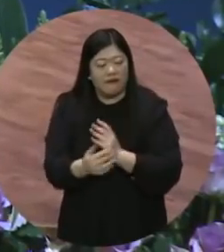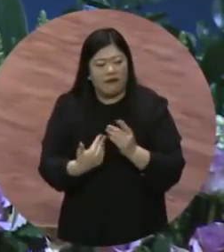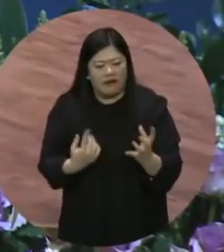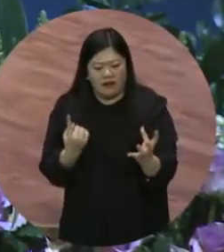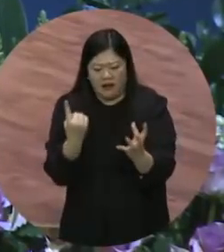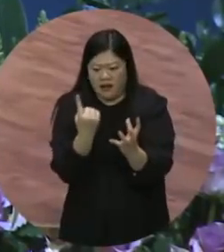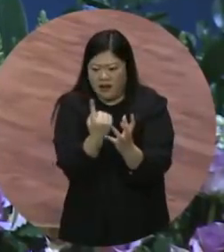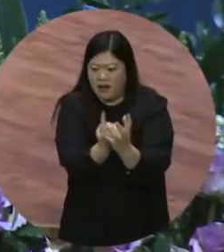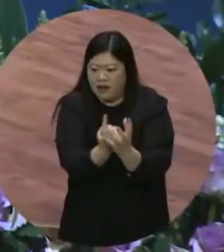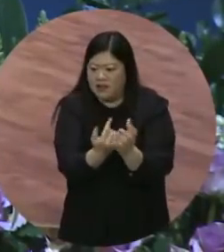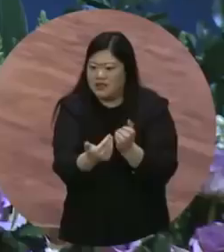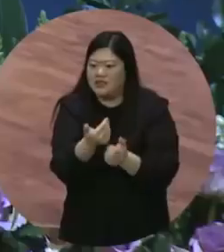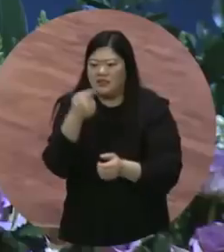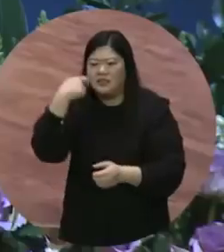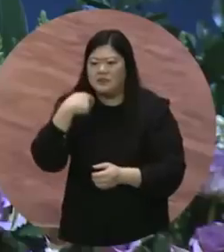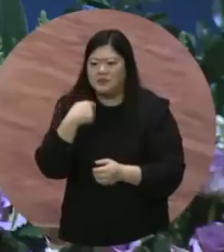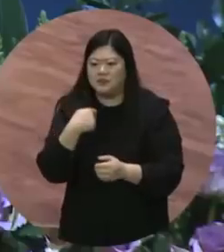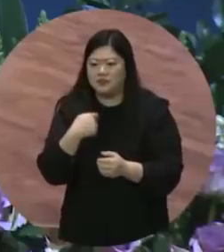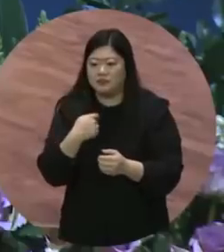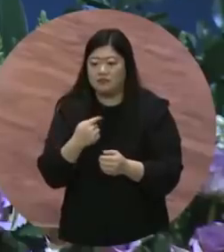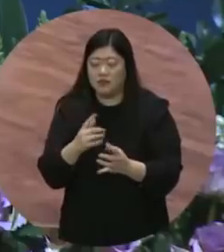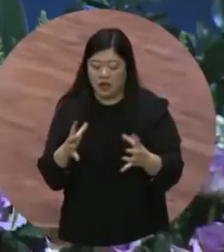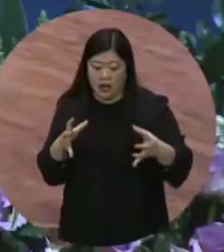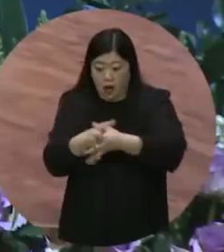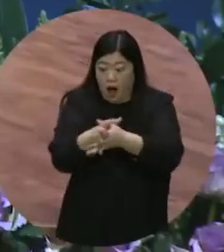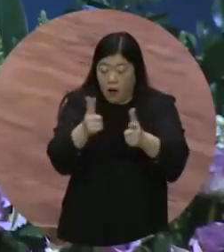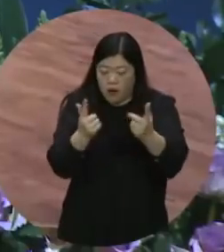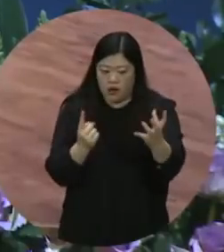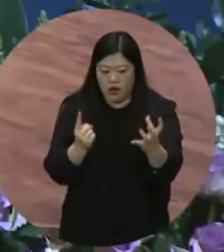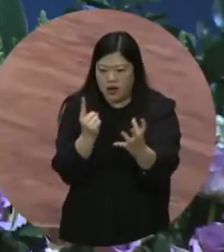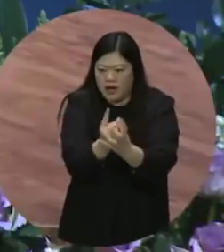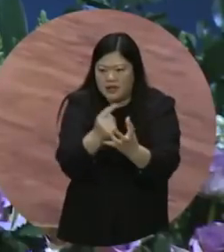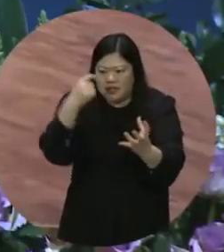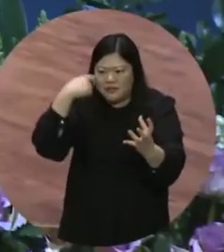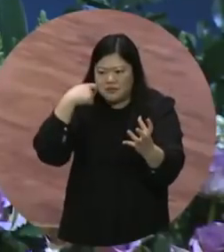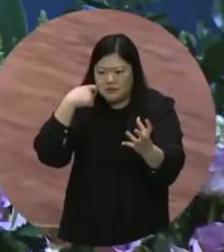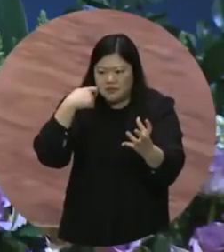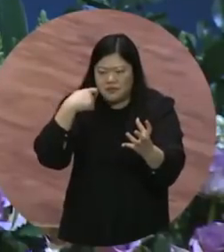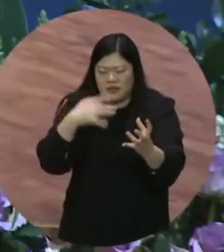말씀은 맞는데 생존은 그를 잡고 있는 거예요.